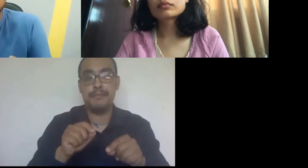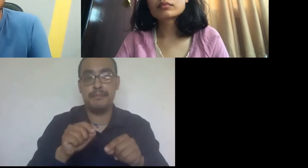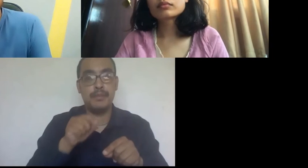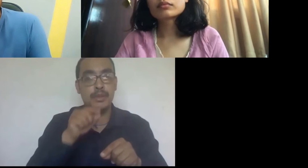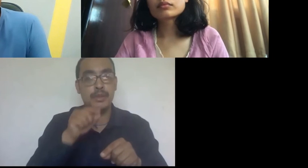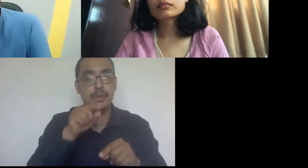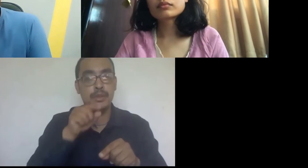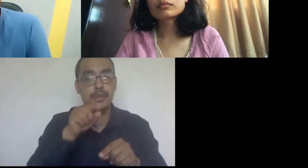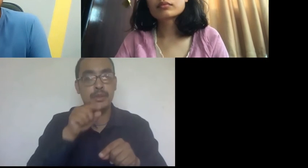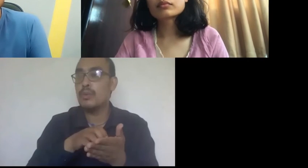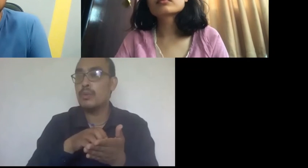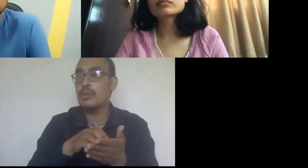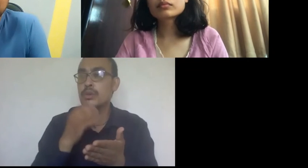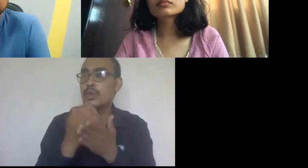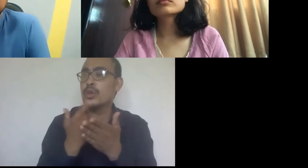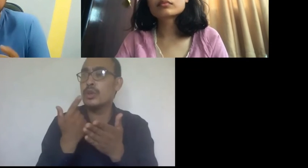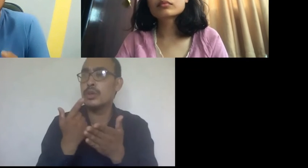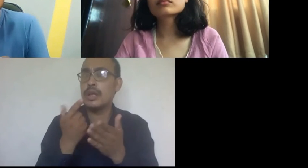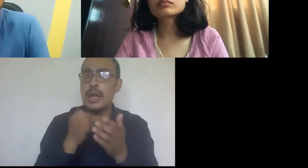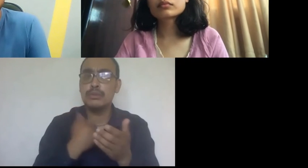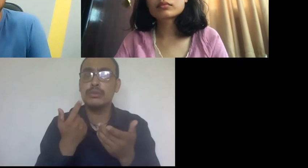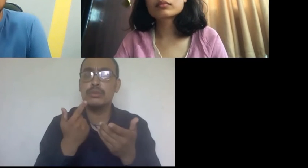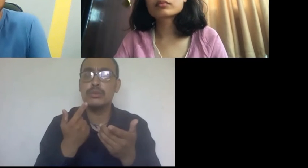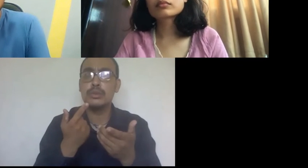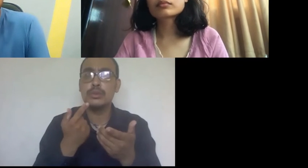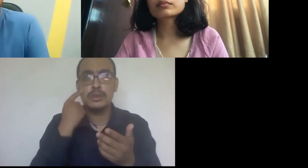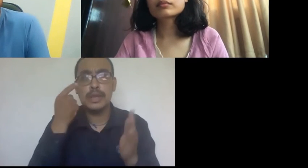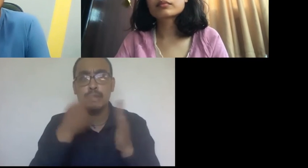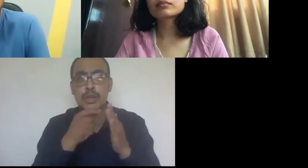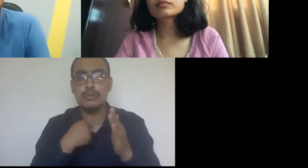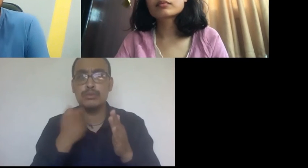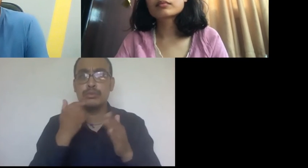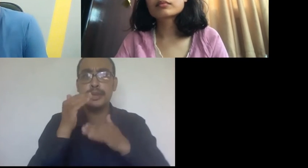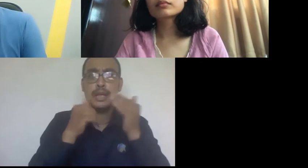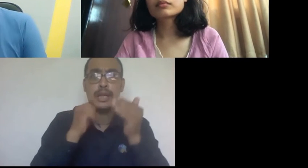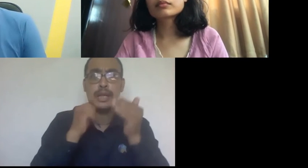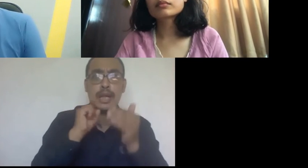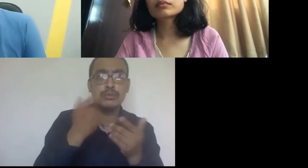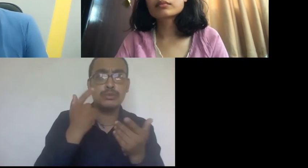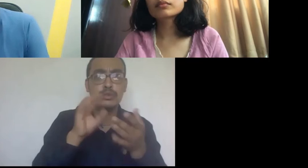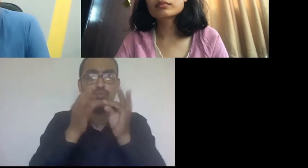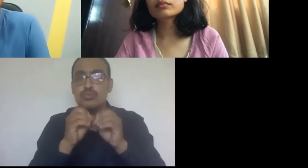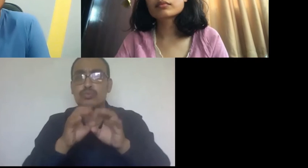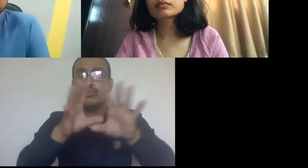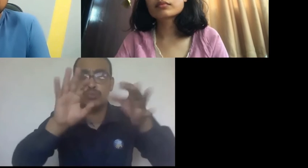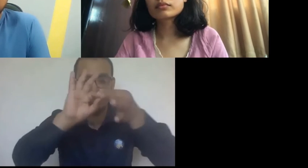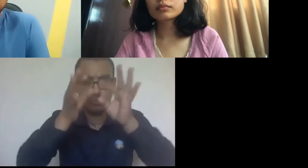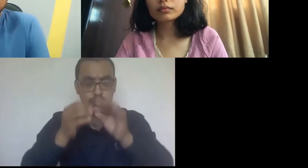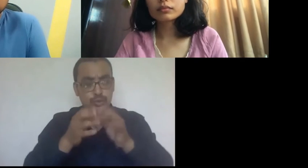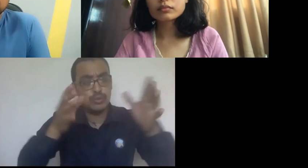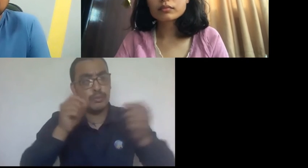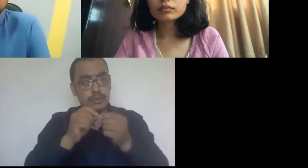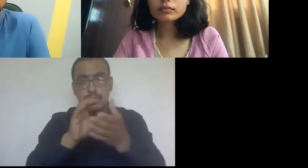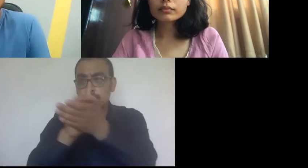प्लेटफर्ममा आएको के कारणले त तपाईँ कनेक्सन बढाउनलाई, आफ्नो ट्यालेन्ट देखाउनलाई के गर्नलाई त भन्ने कुरा पनि तपाईँले बुझ्नुपर्छ। अनि अर्को कुरा,